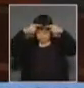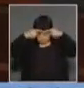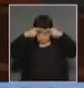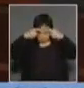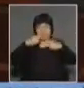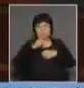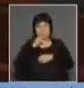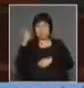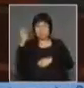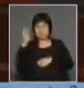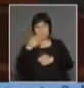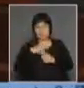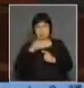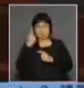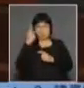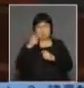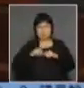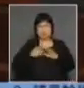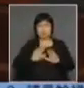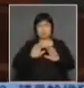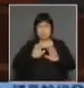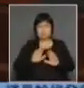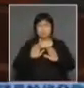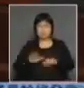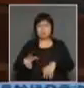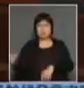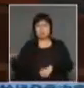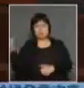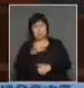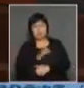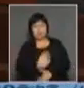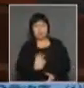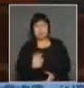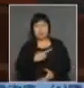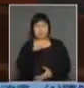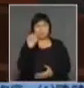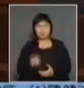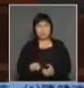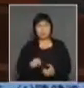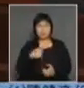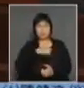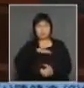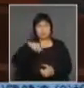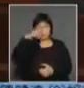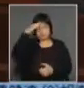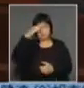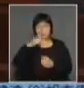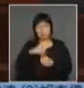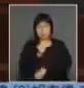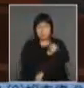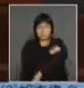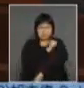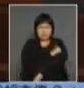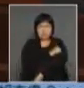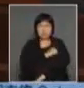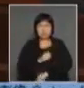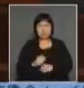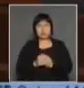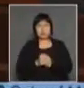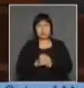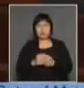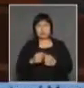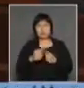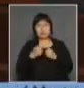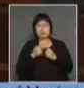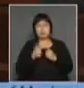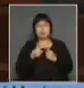前推進，點解呢啲冇人譴責呢？我哋警察其實好辛苦，佢哋都係人，呢兩個月嚟咧已